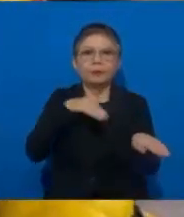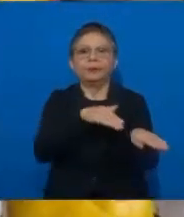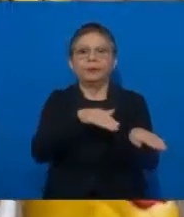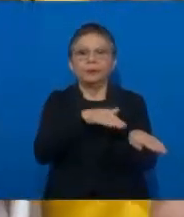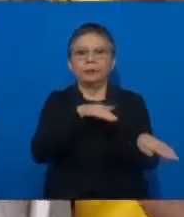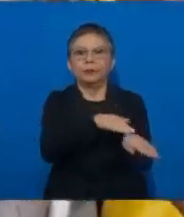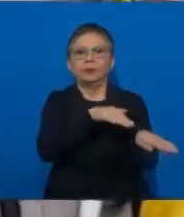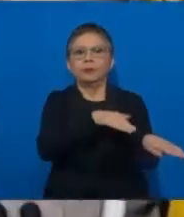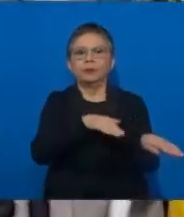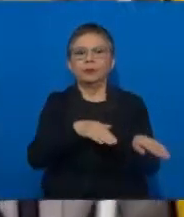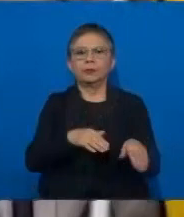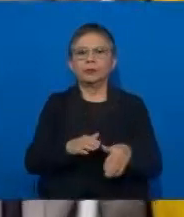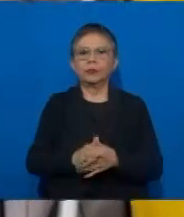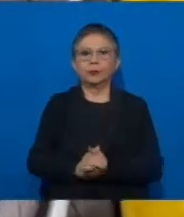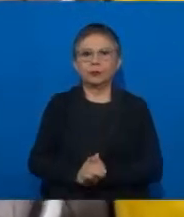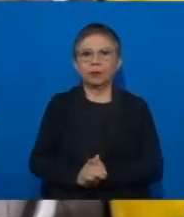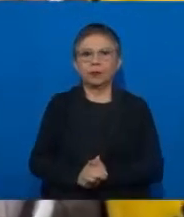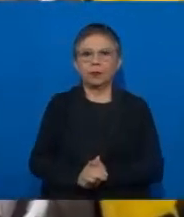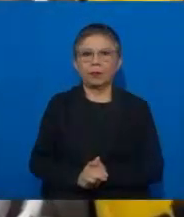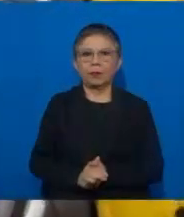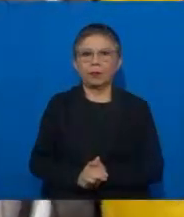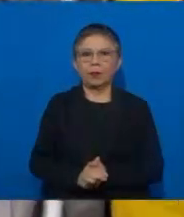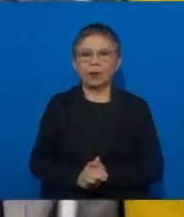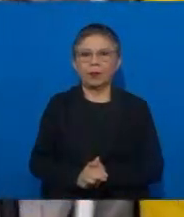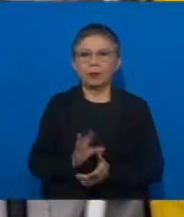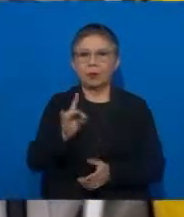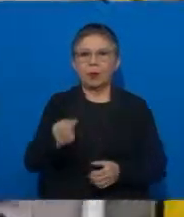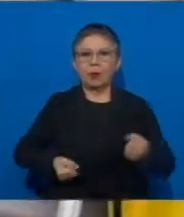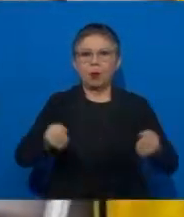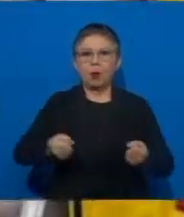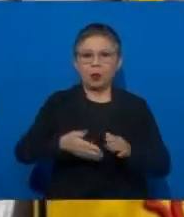terlempar ke Gardu 5.